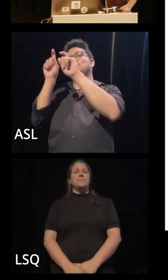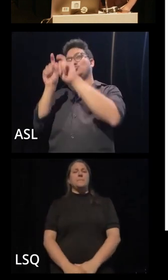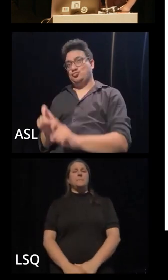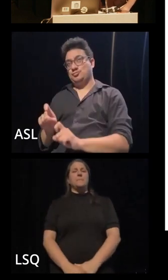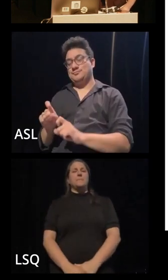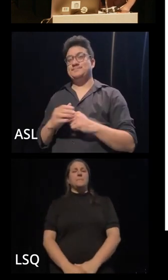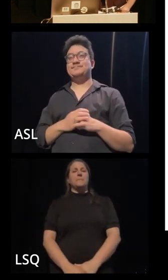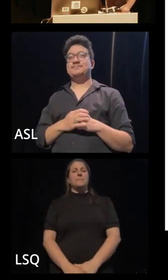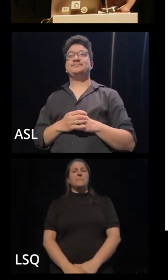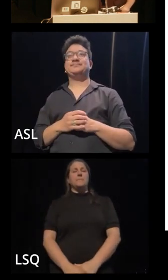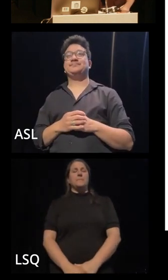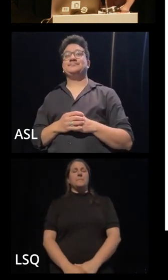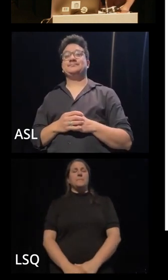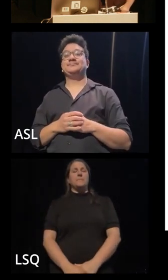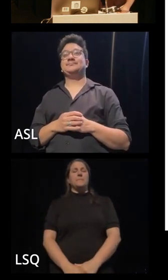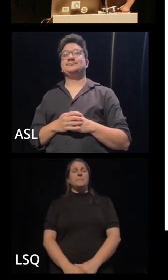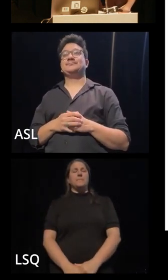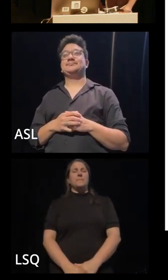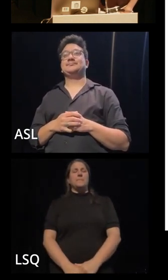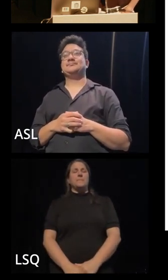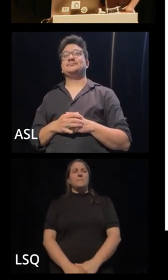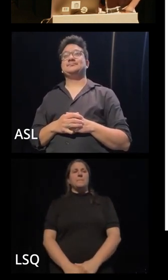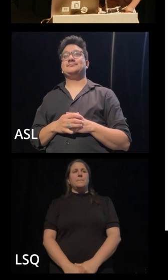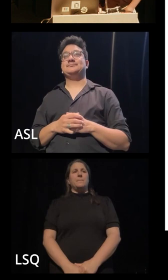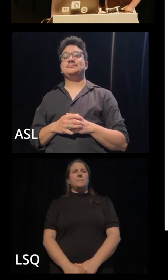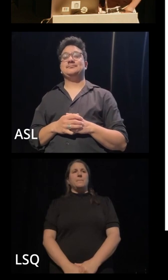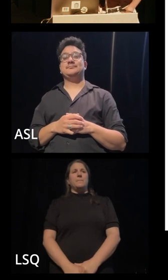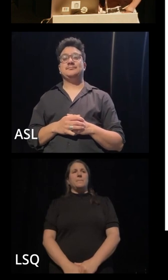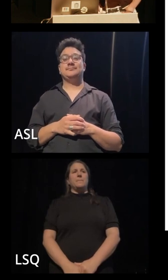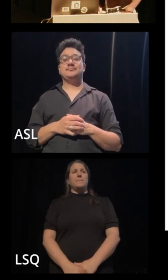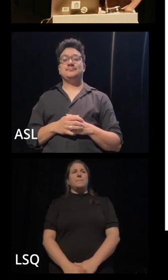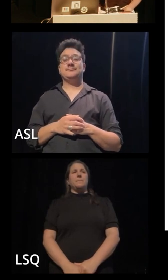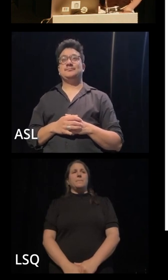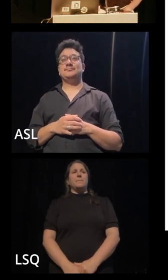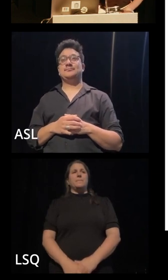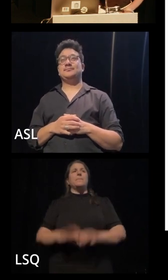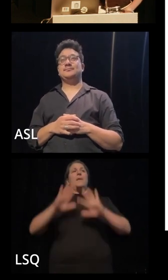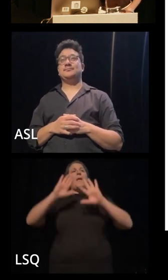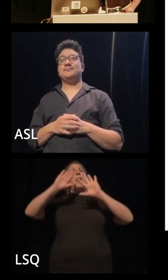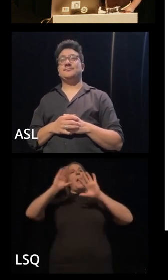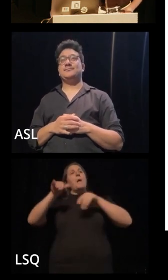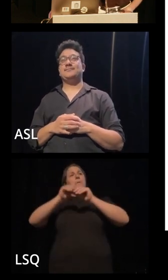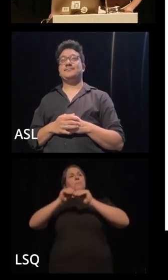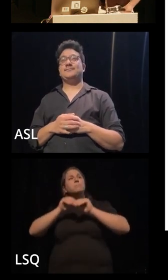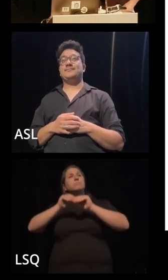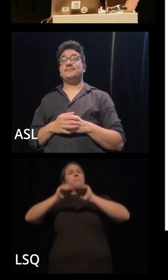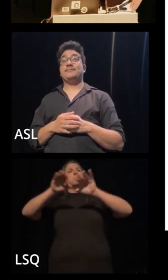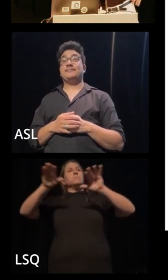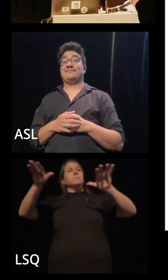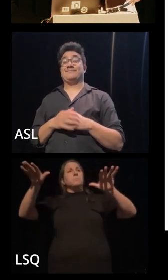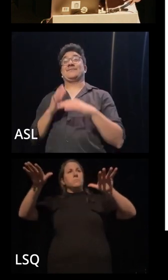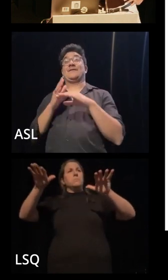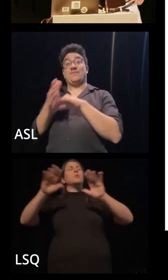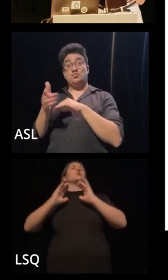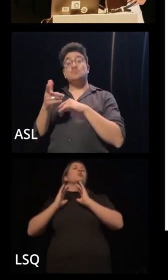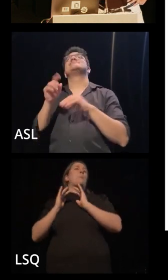parvenir à travers de différentes dynamiques à la transmission de contenu.